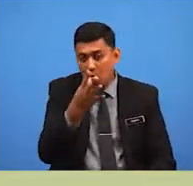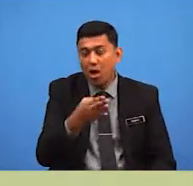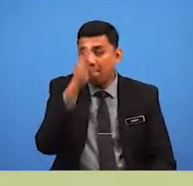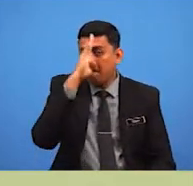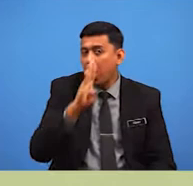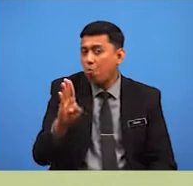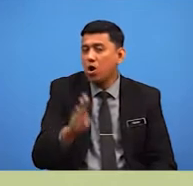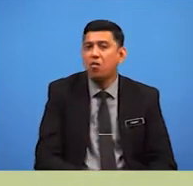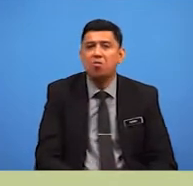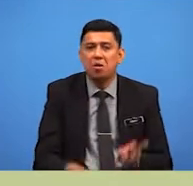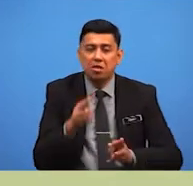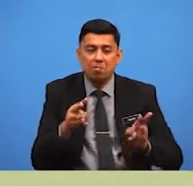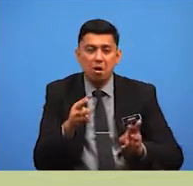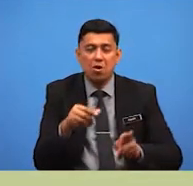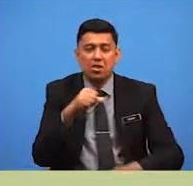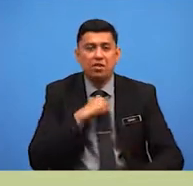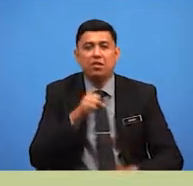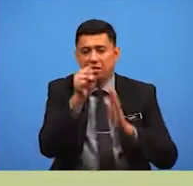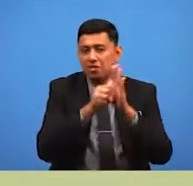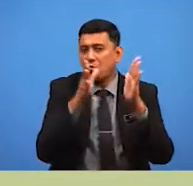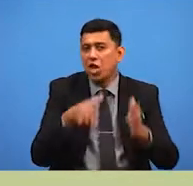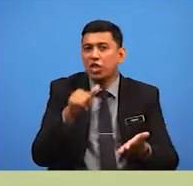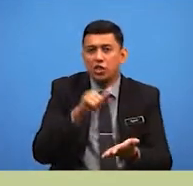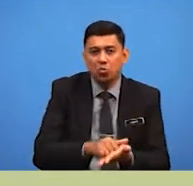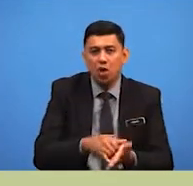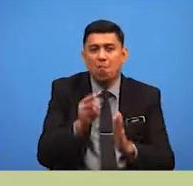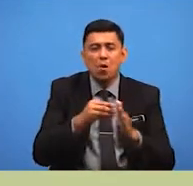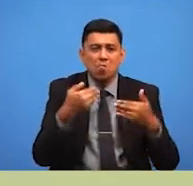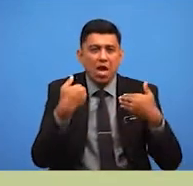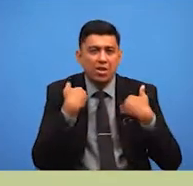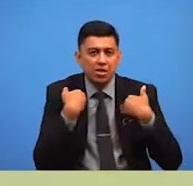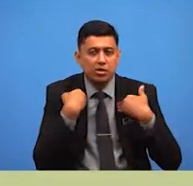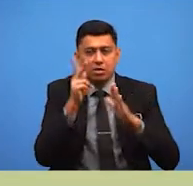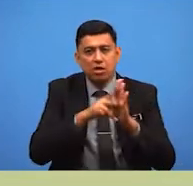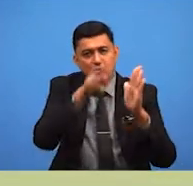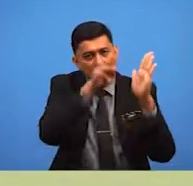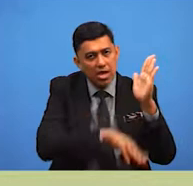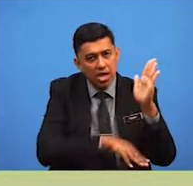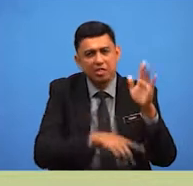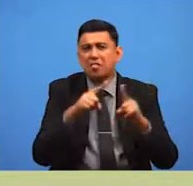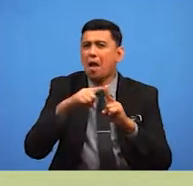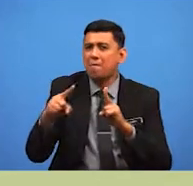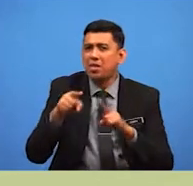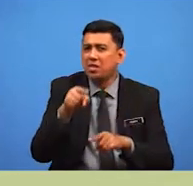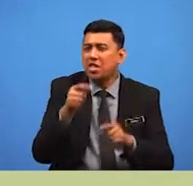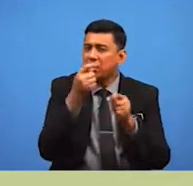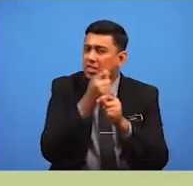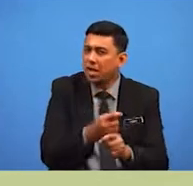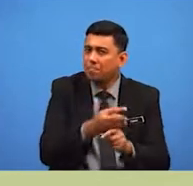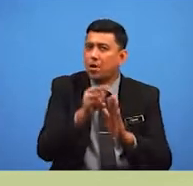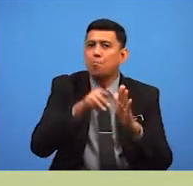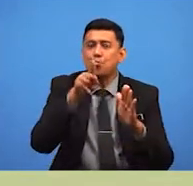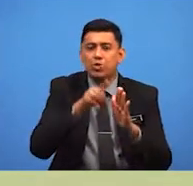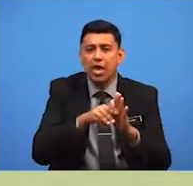bahawa walaupun diri seseorang itu mempunyai kekurangan, tetapi dia tetap